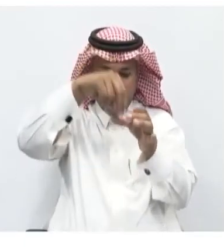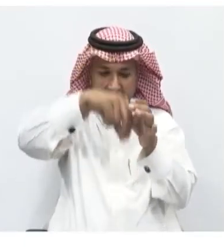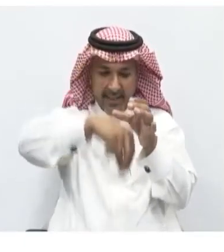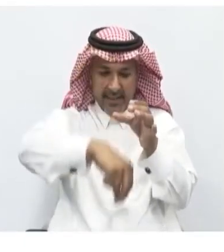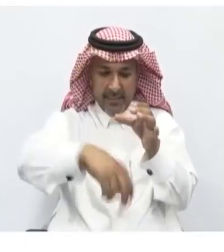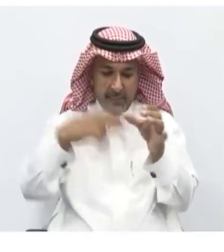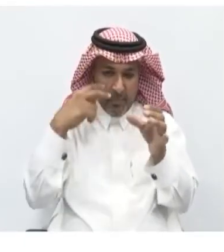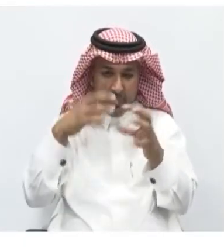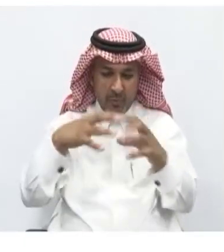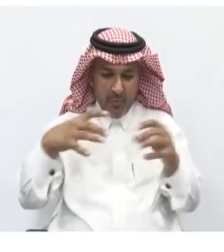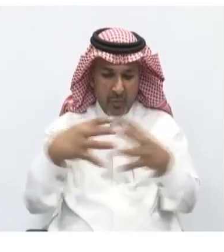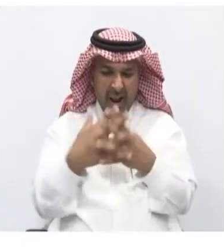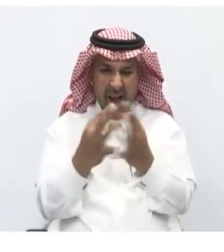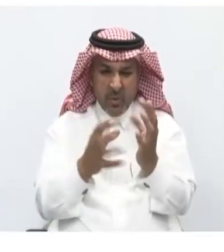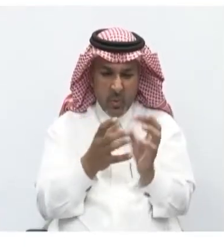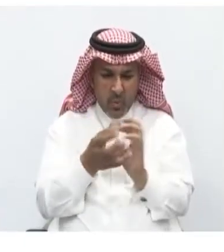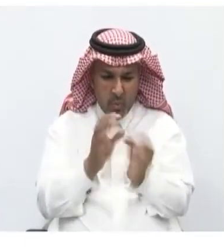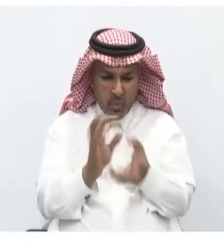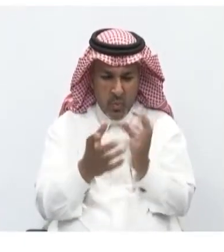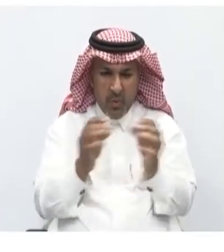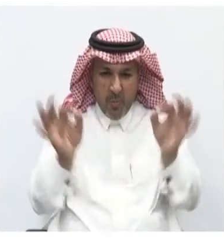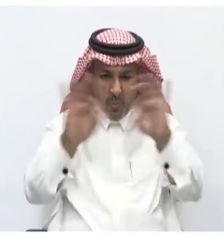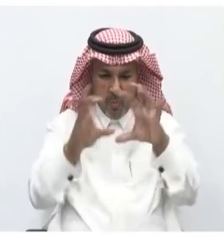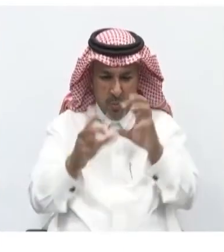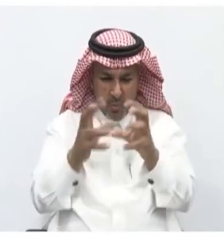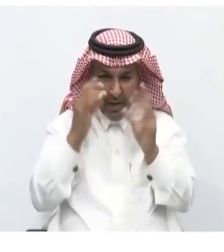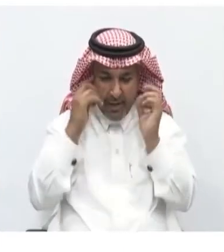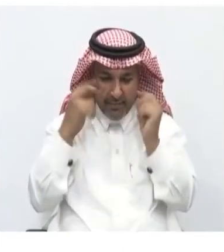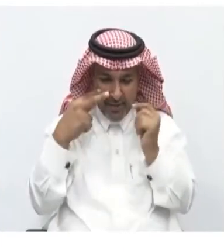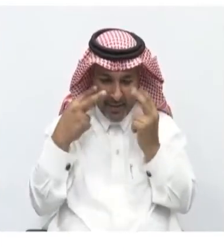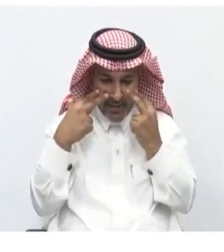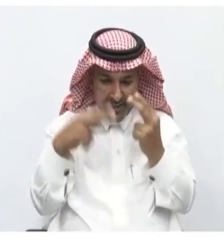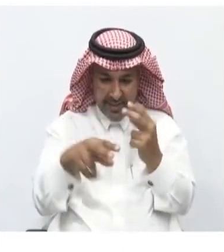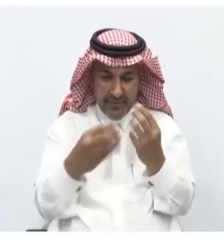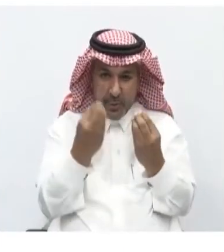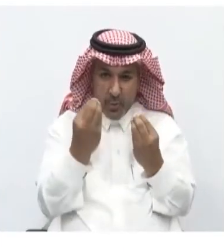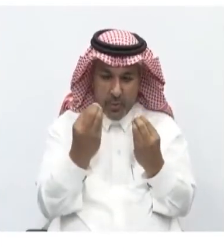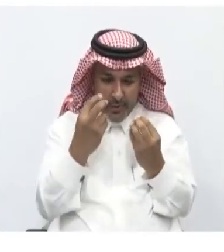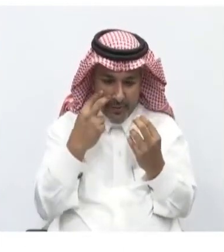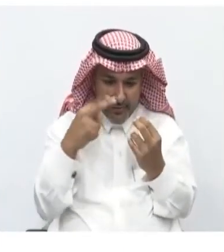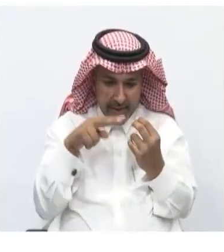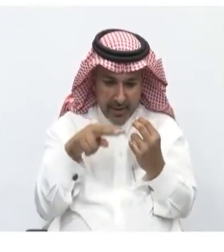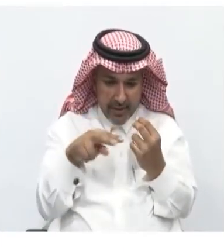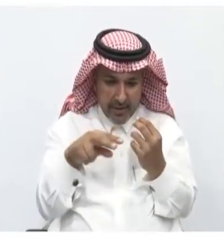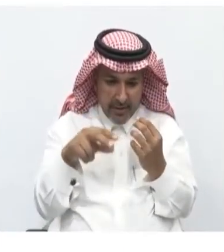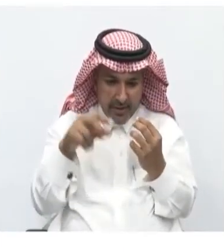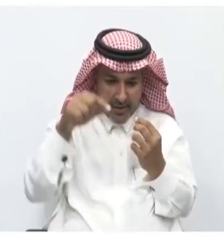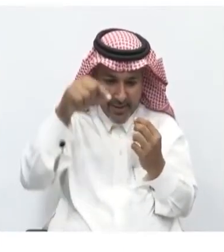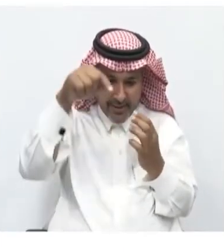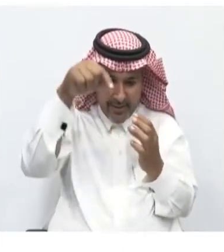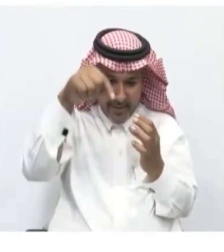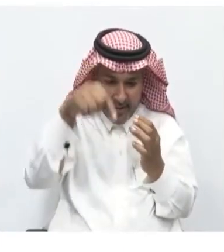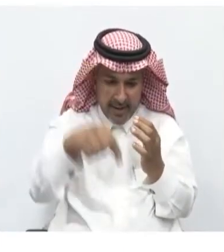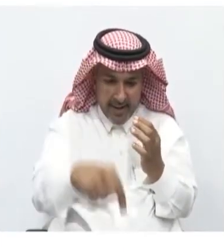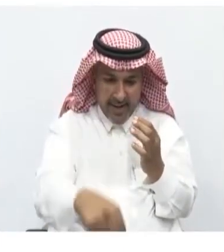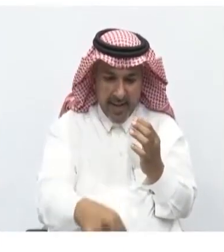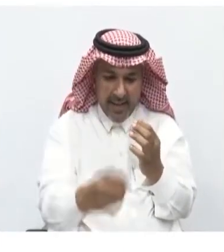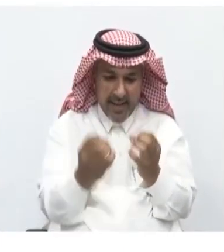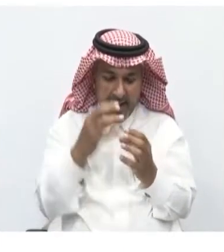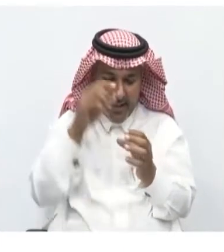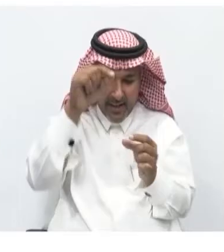الحديد الثلاثي لاحظ معي قوه التفاعل هنا بالتصوير البطيء